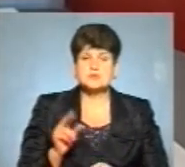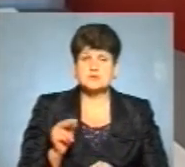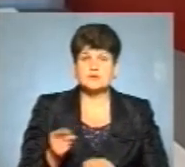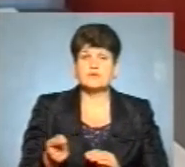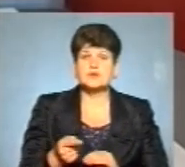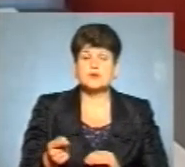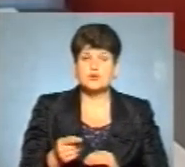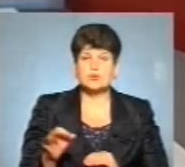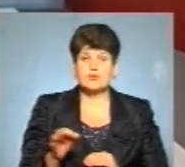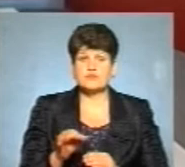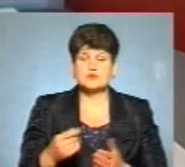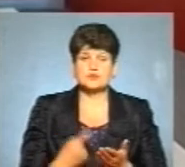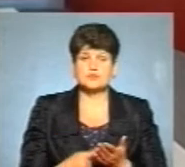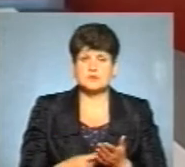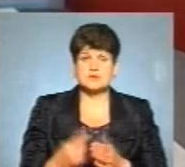Тернополі офіційно підтверджено